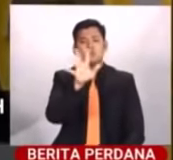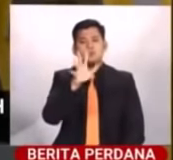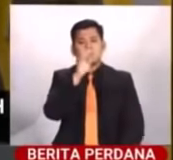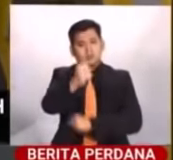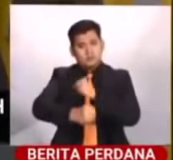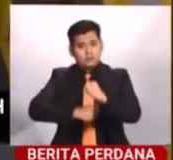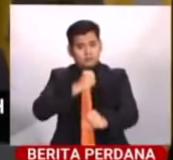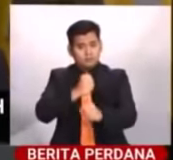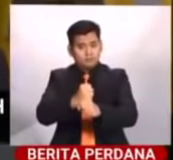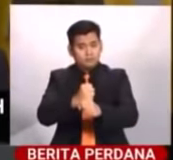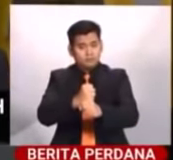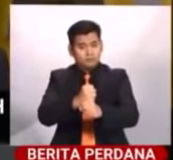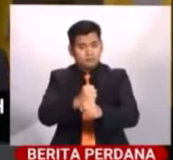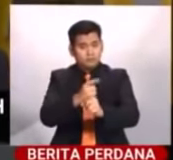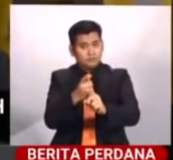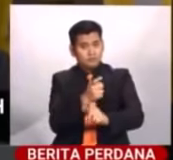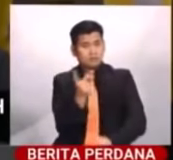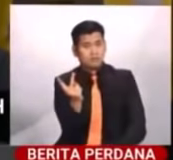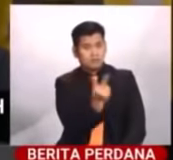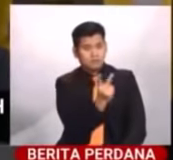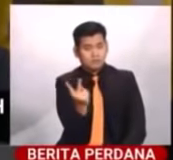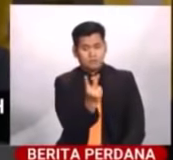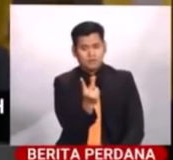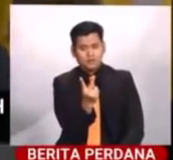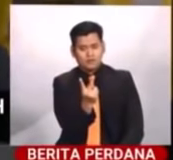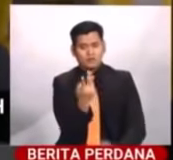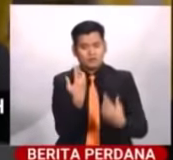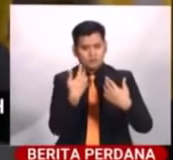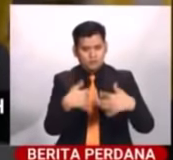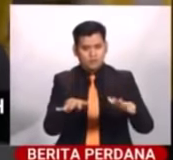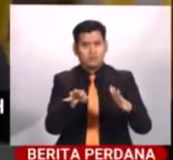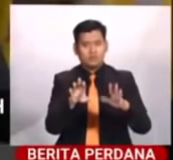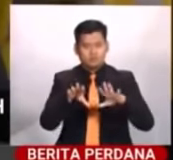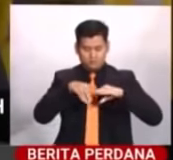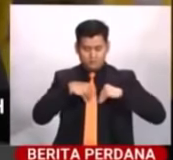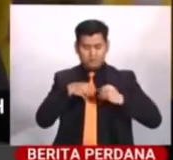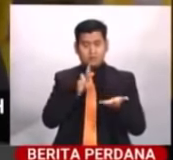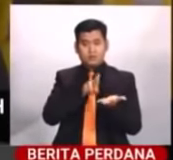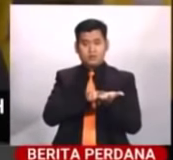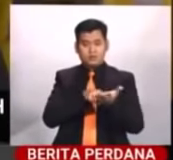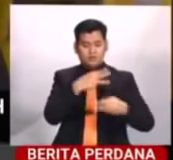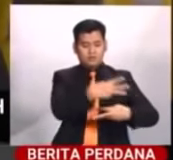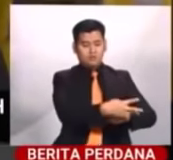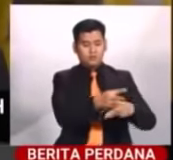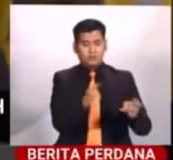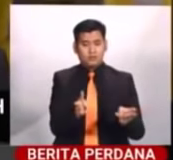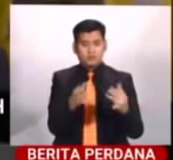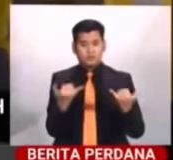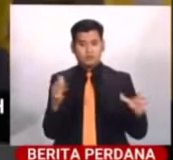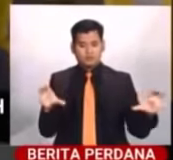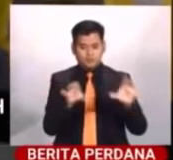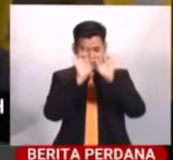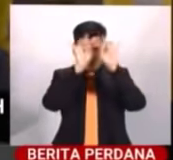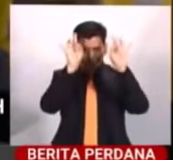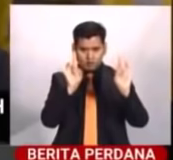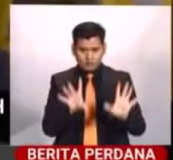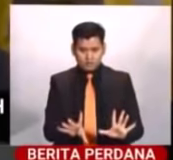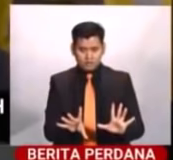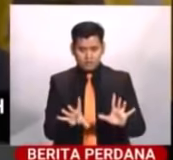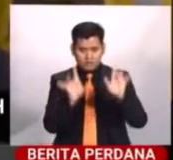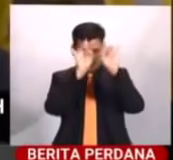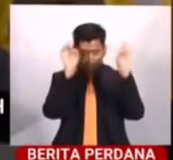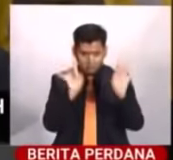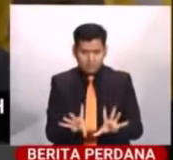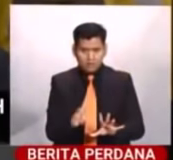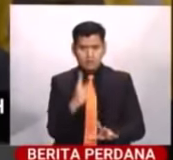tahun. Bagi kedua-dua kes ini, mereka telah menerima rawatan di ward dan telah menjalani ujian pengesanan ulangan